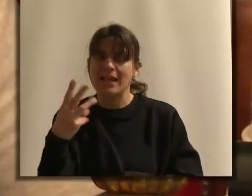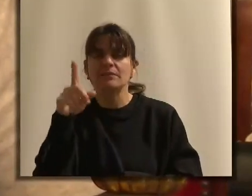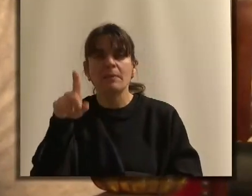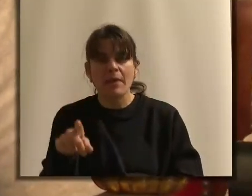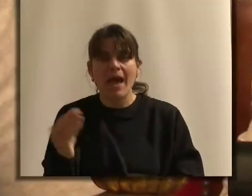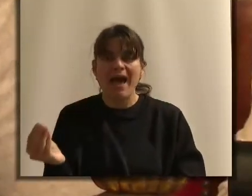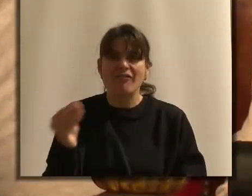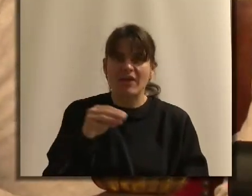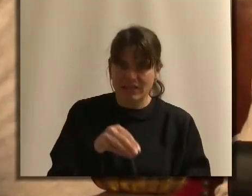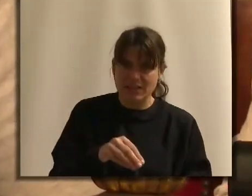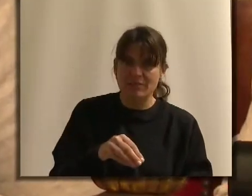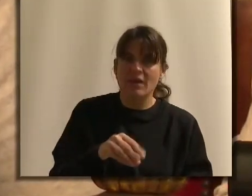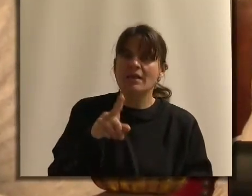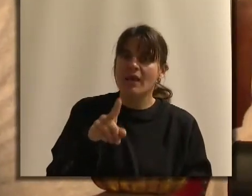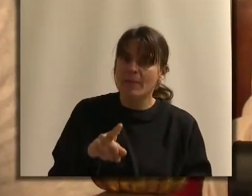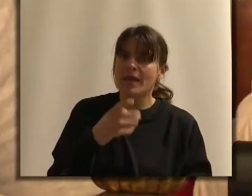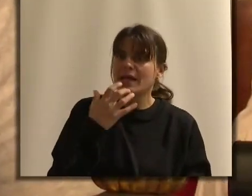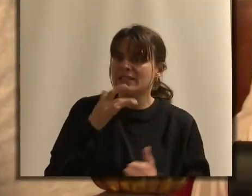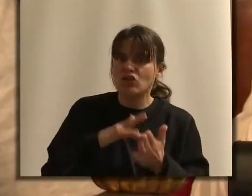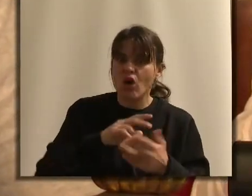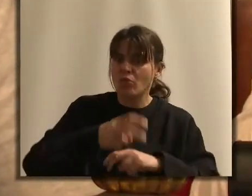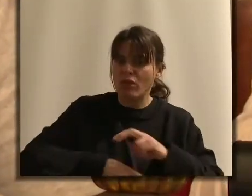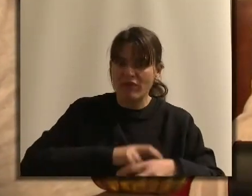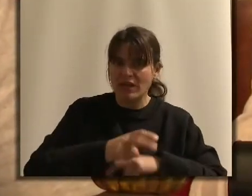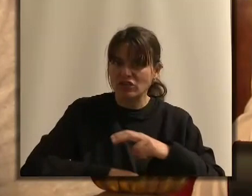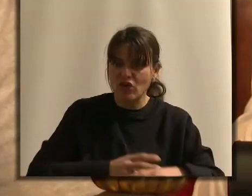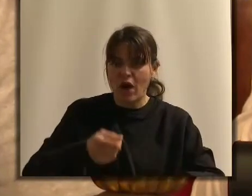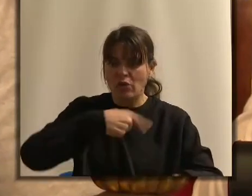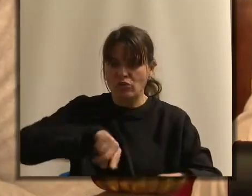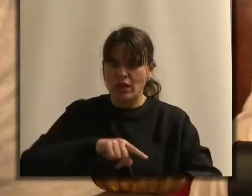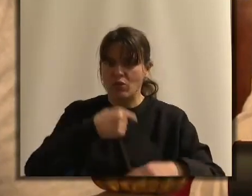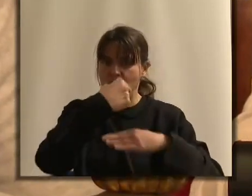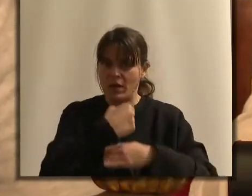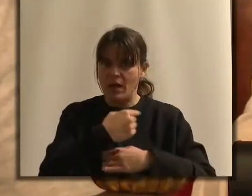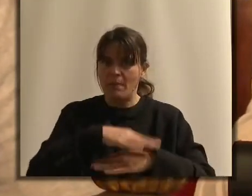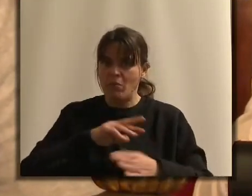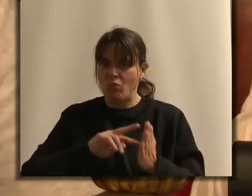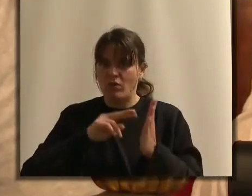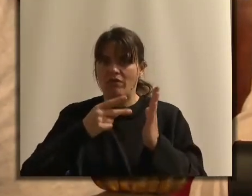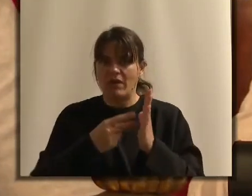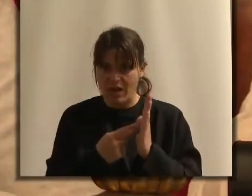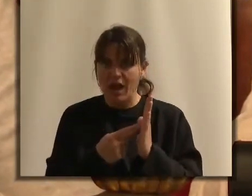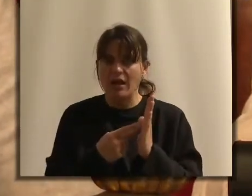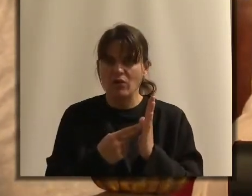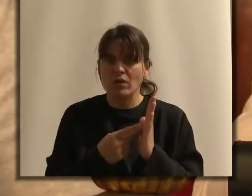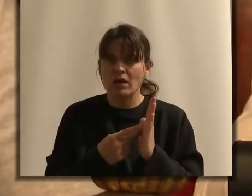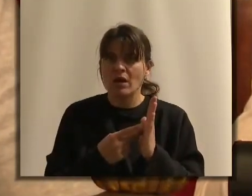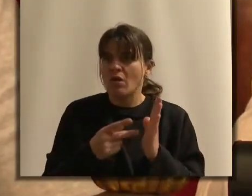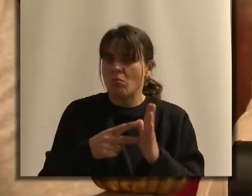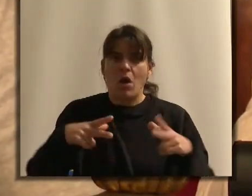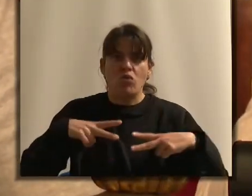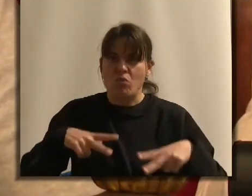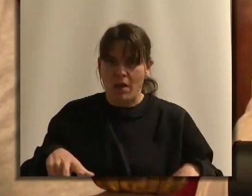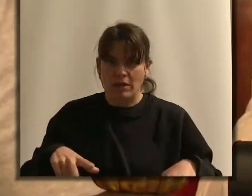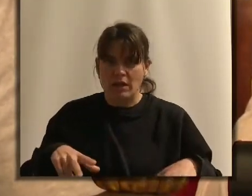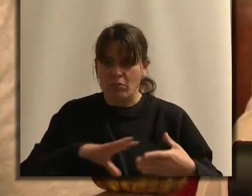posem, afegim a l'ordenança que cada vegada que hi hagi alguna modificació i a nosaltres ens obligui a modificar els nostres coeficients, ja de manera automàtica